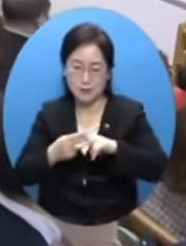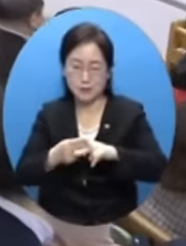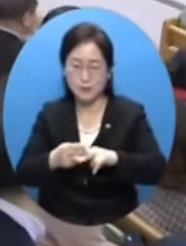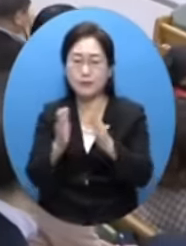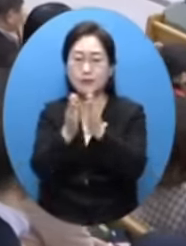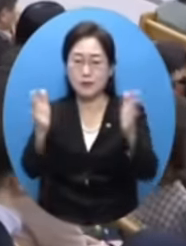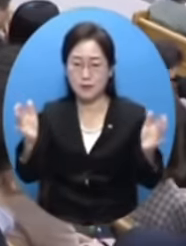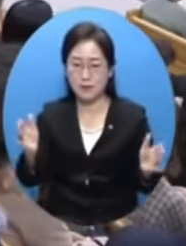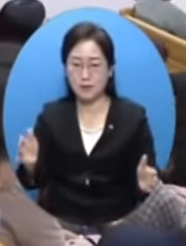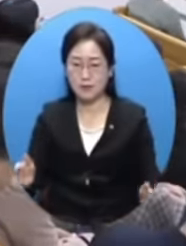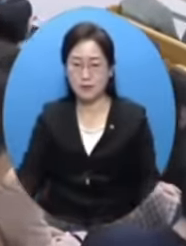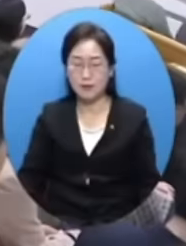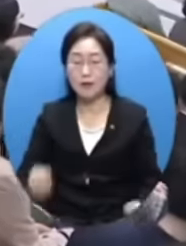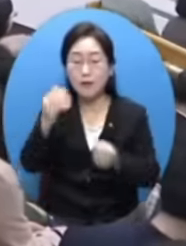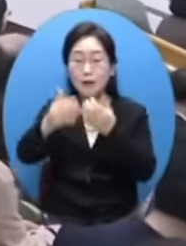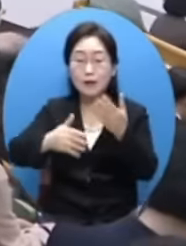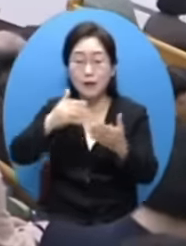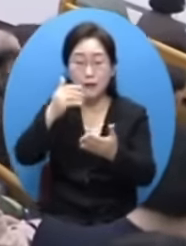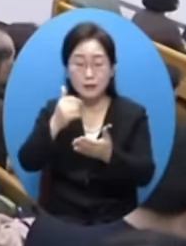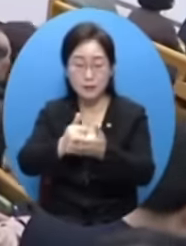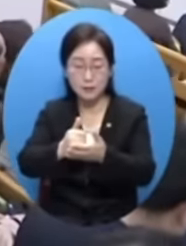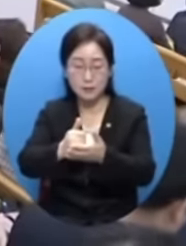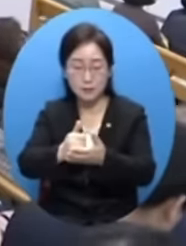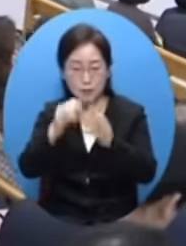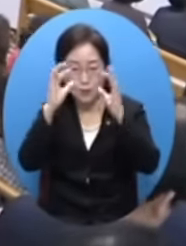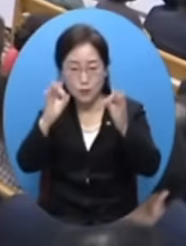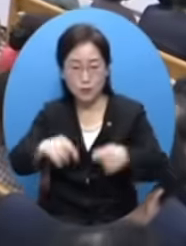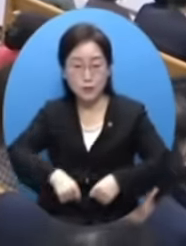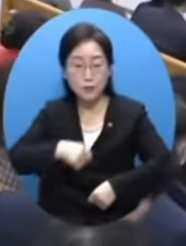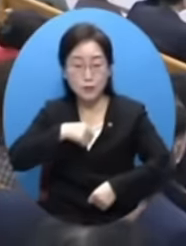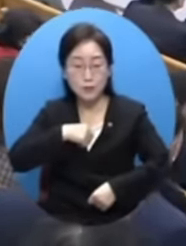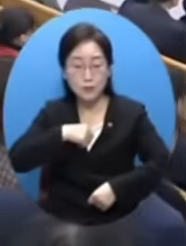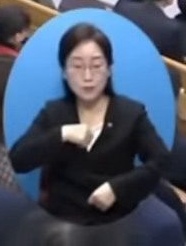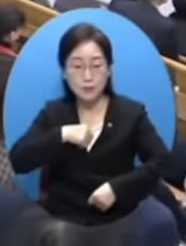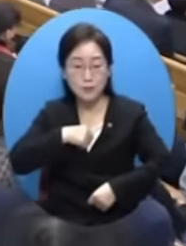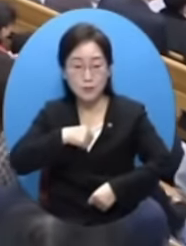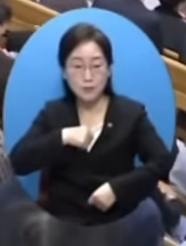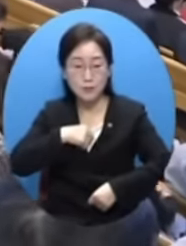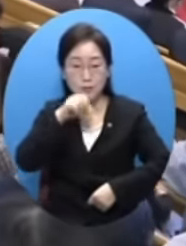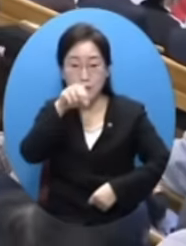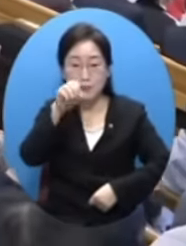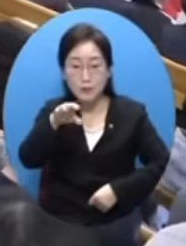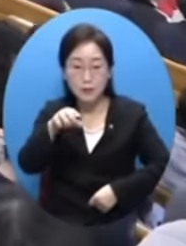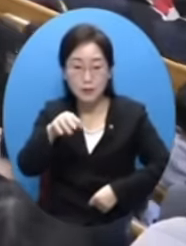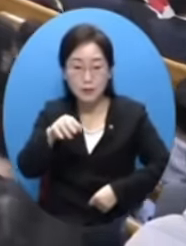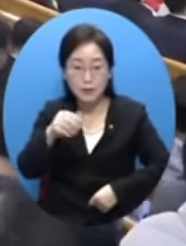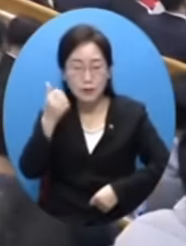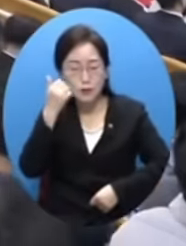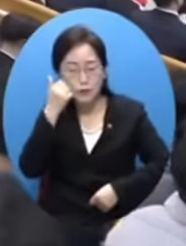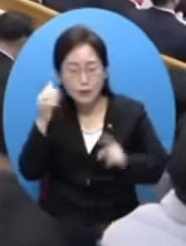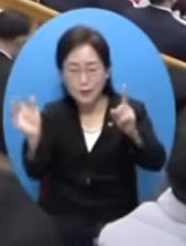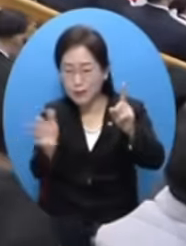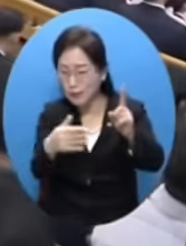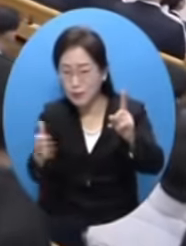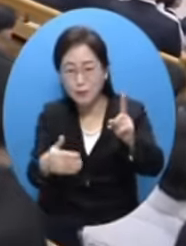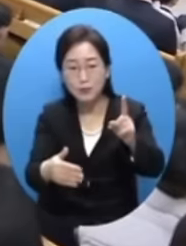그래서 하나님 앞에서 의롭다고 이야기할 수 있는 사람이 한 사람도 없는 그러한